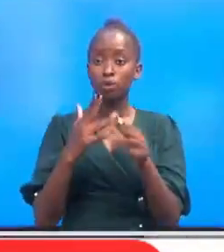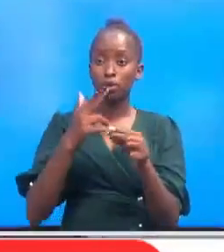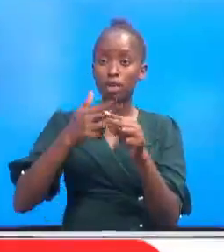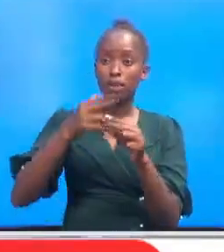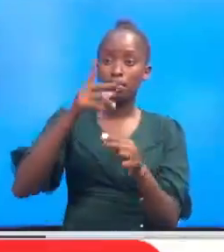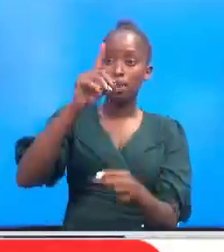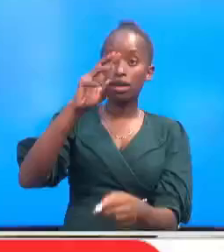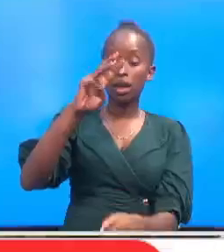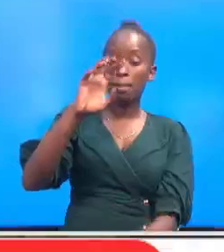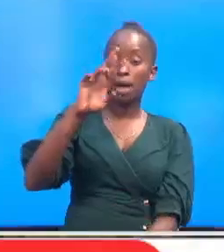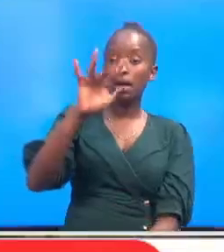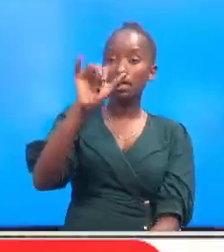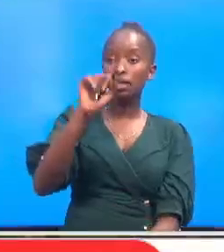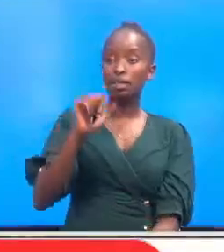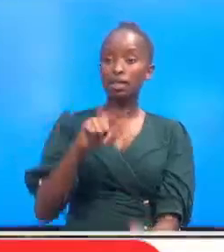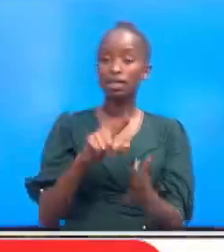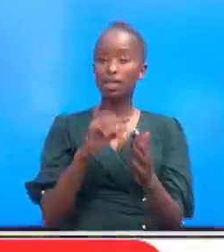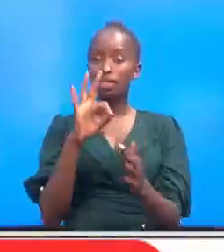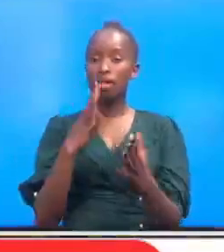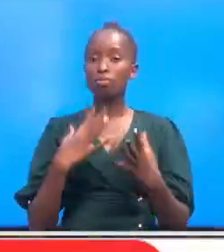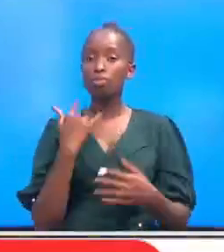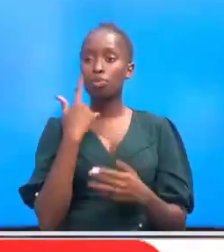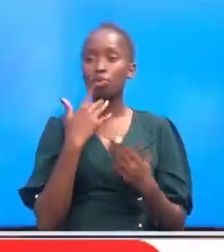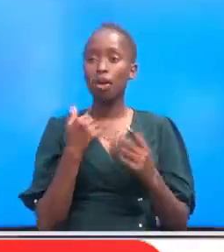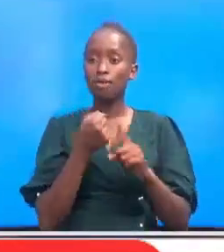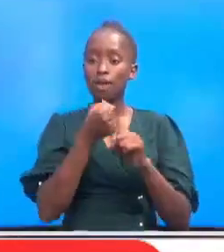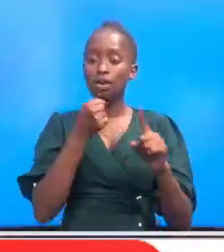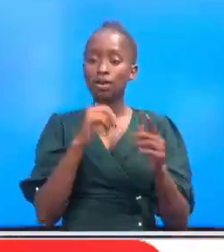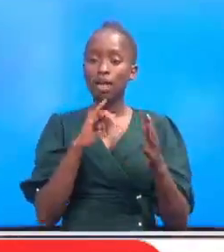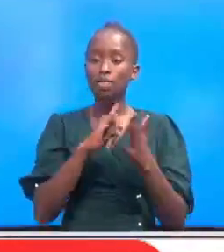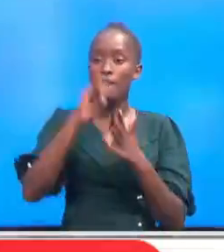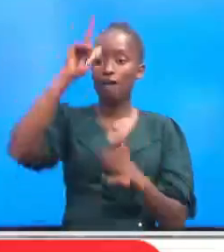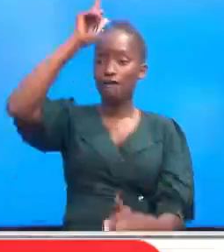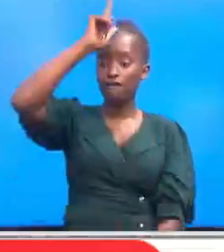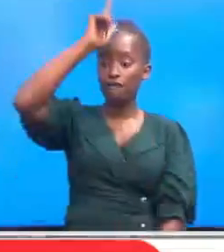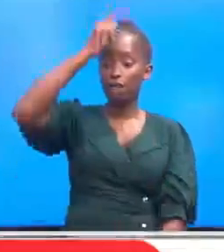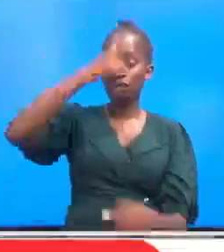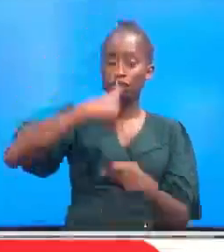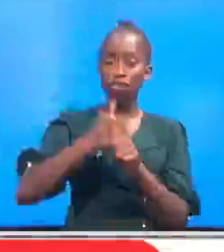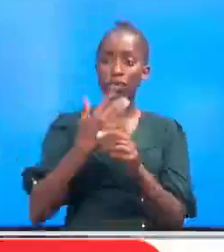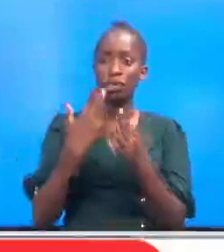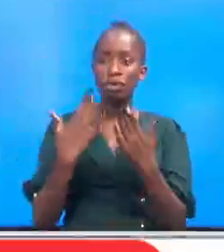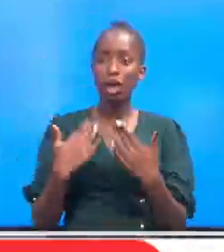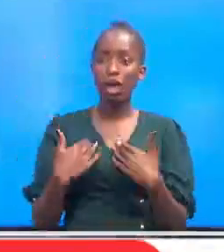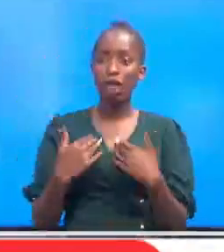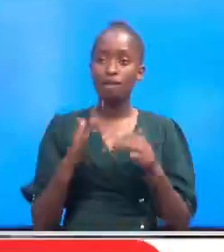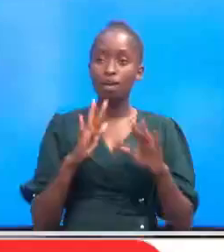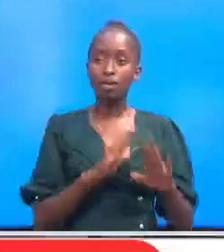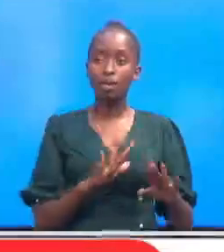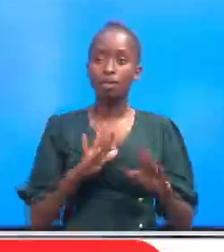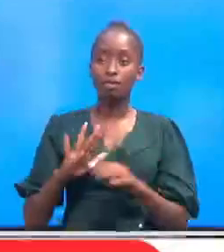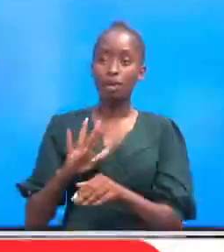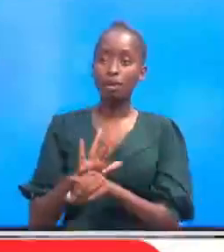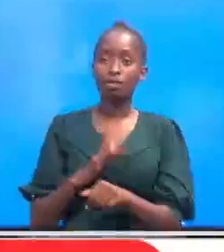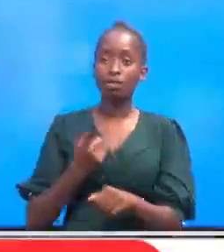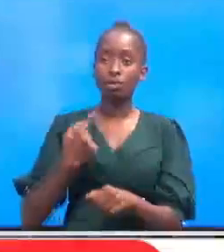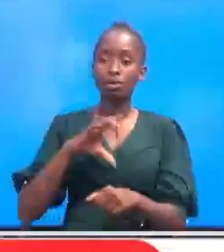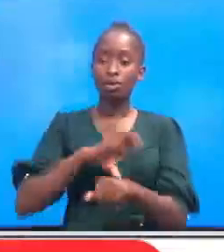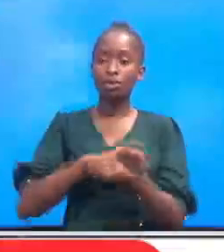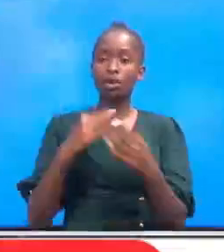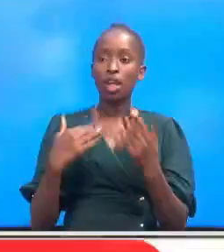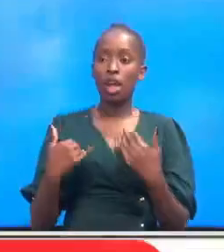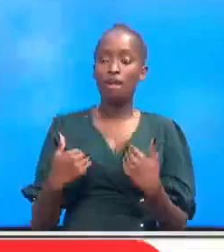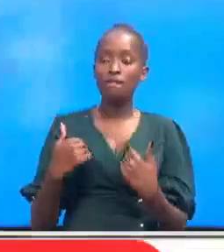hao Ni miongoni mwa Watu watatu waliokuwa wamevamia kijiji hicho kuhangaisha wakazi tumeshika wezi wa